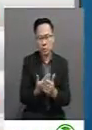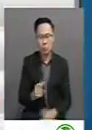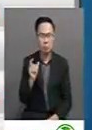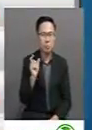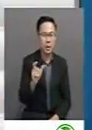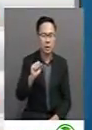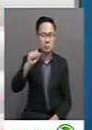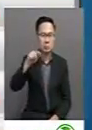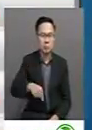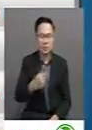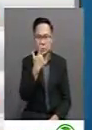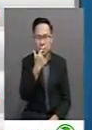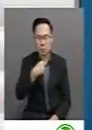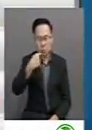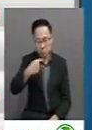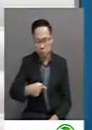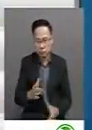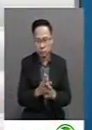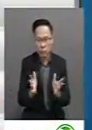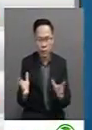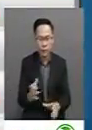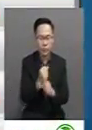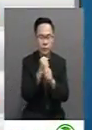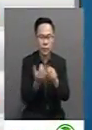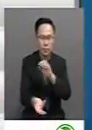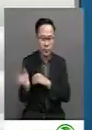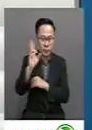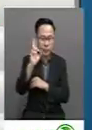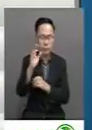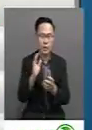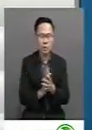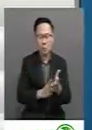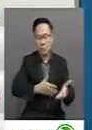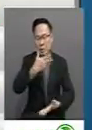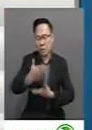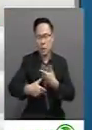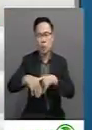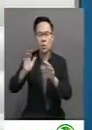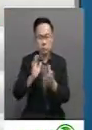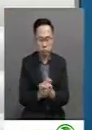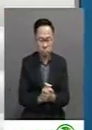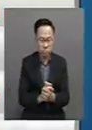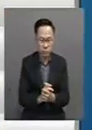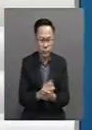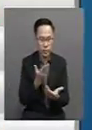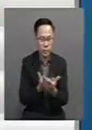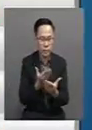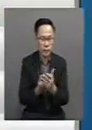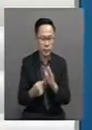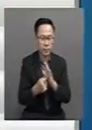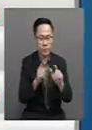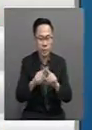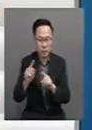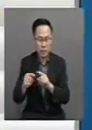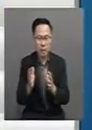แสหุ้นเงินร้อนต่างๆค่ะที่เข้ามาในวันนี้ค่ะก็ส่งผลทำให้หุ้นบางตัวมีการขายทำกำไรเพราะว่าขึ้น XD ไปบ้างแล้วอย่างเช่น Advance